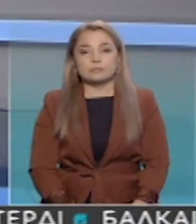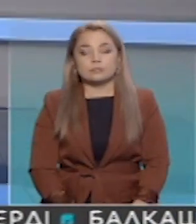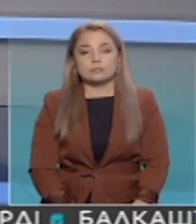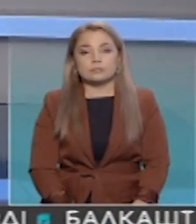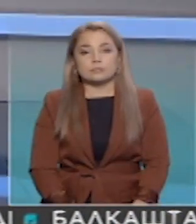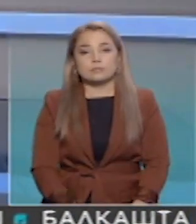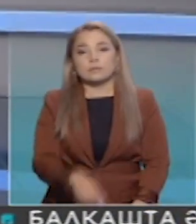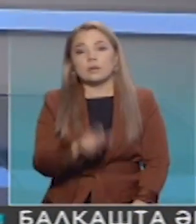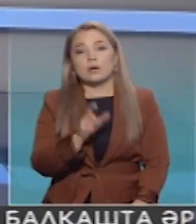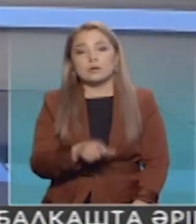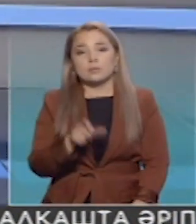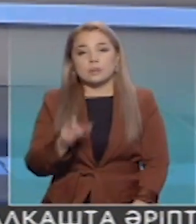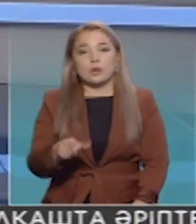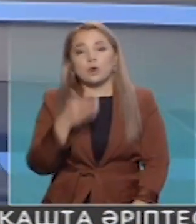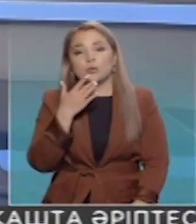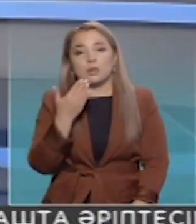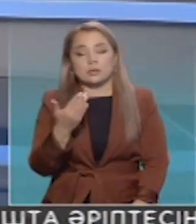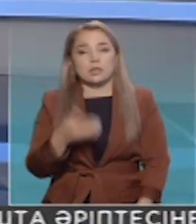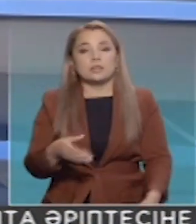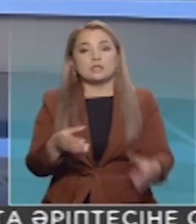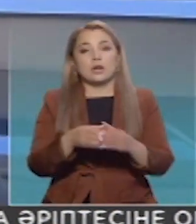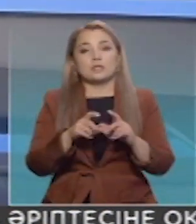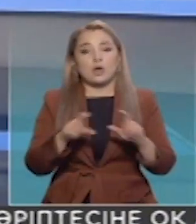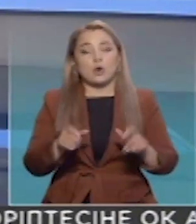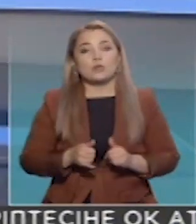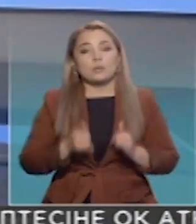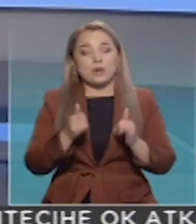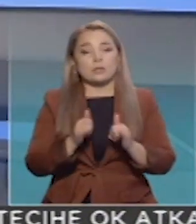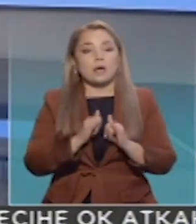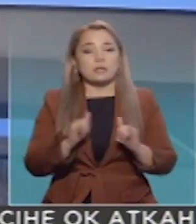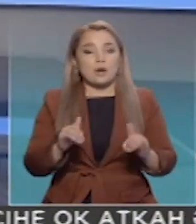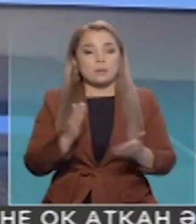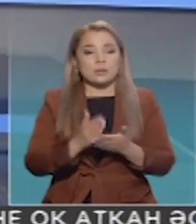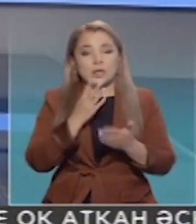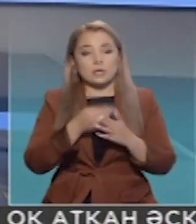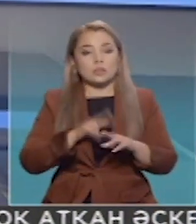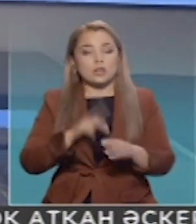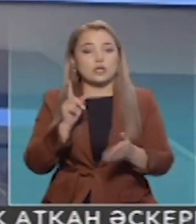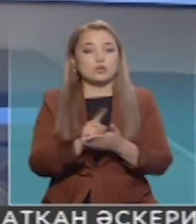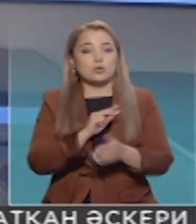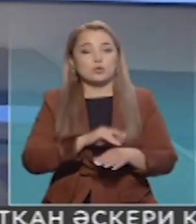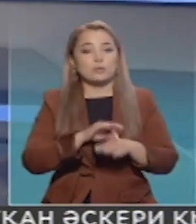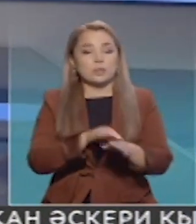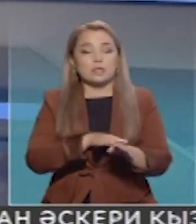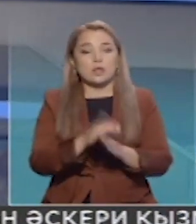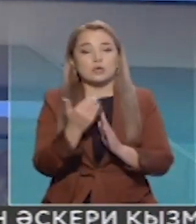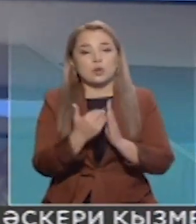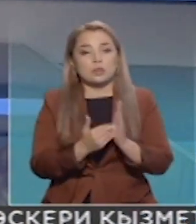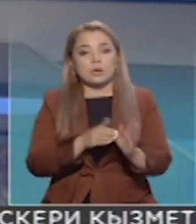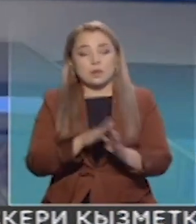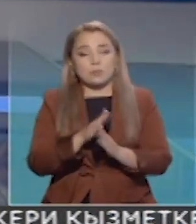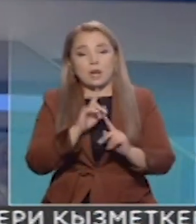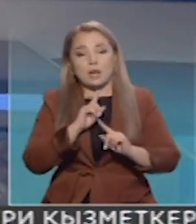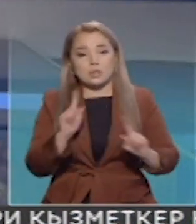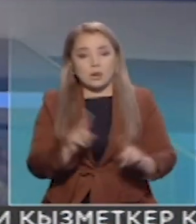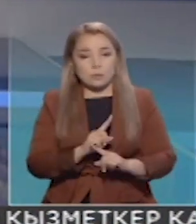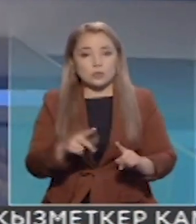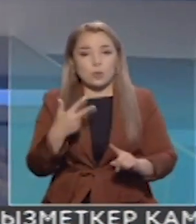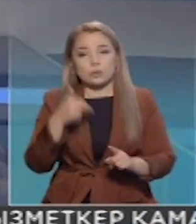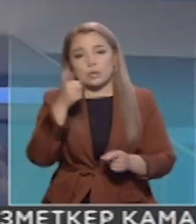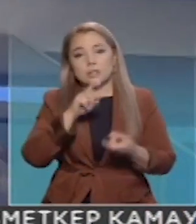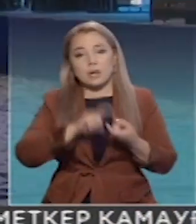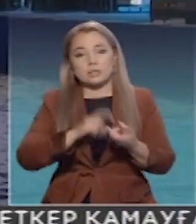Ел жаңалықтарымен жалғастырамыз. Азаматтардың ұлттық нышандарға құрметін артыру үшін тиісті жұмыстары жүйелі түрде жүруі керек. Ұлттық рәміздердің 30 жылдығына